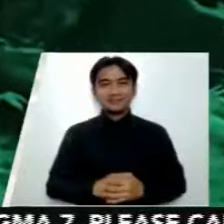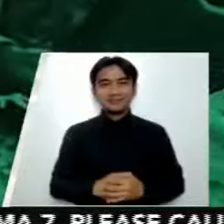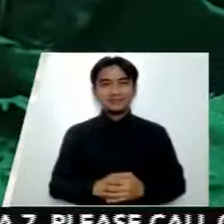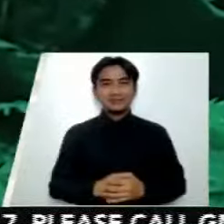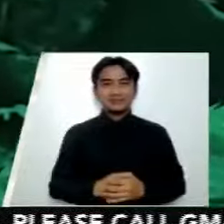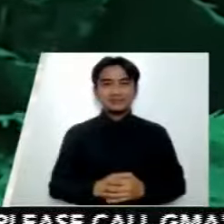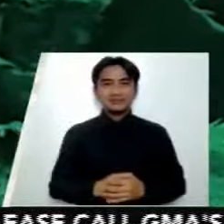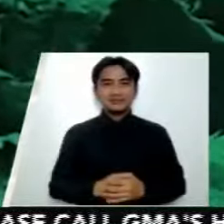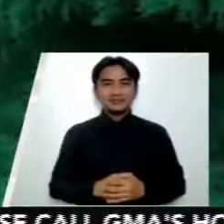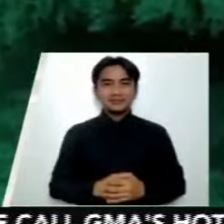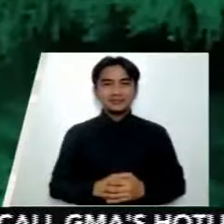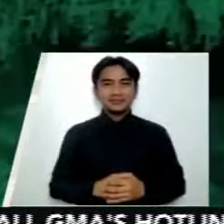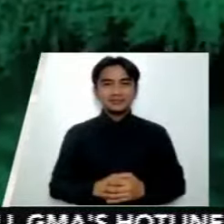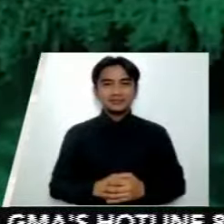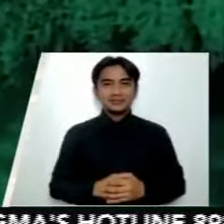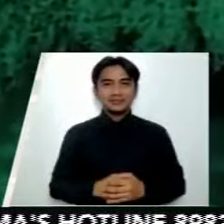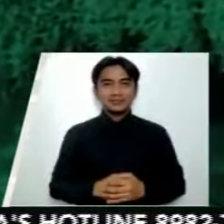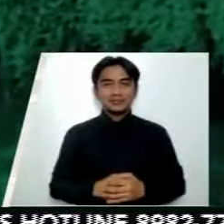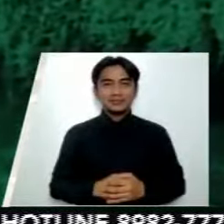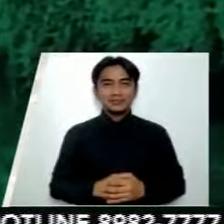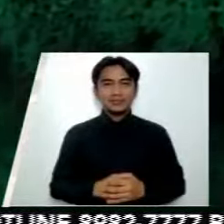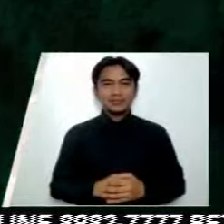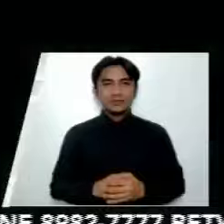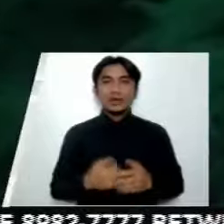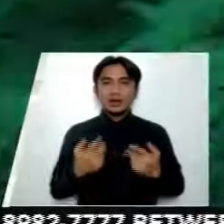ito malibang sa